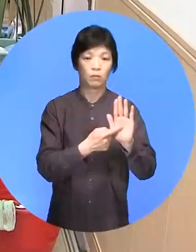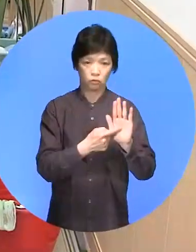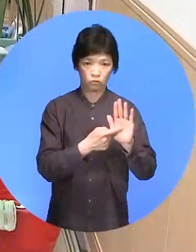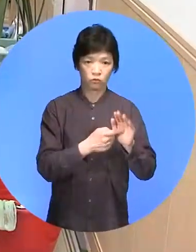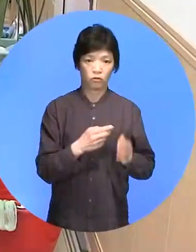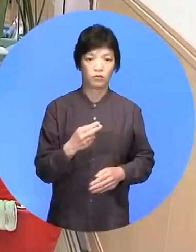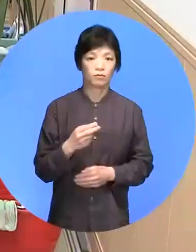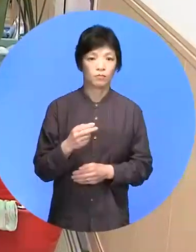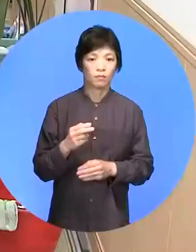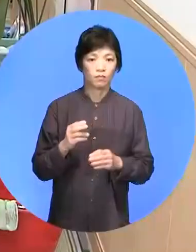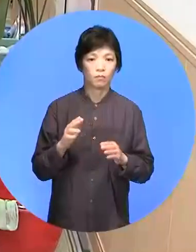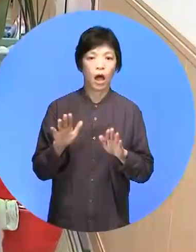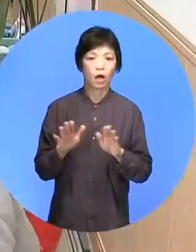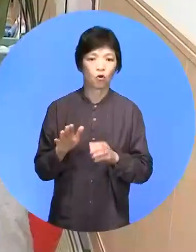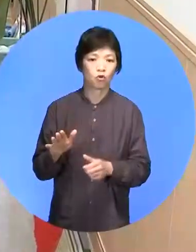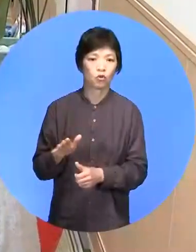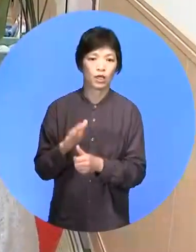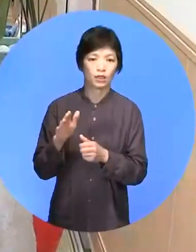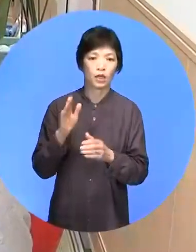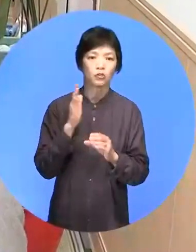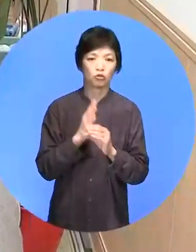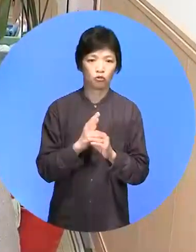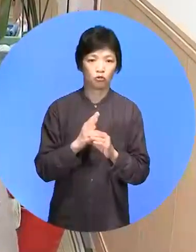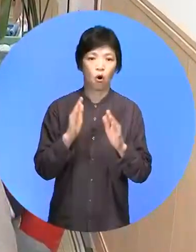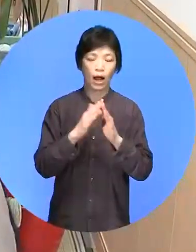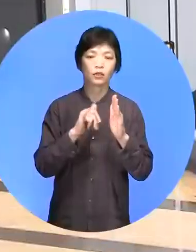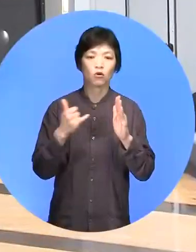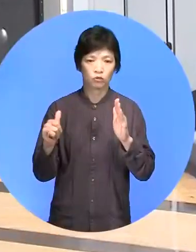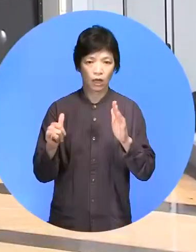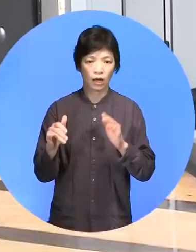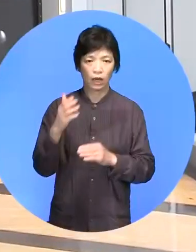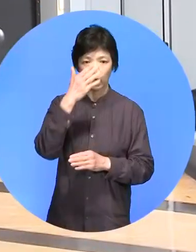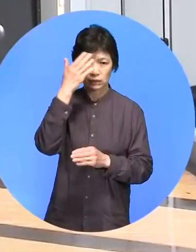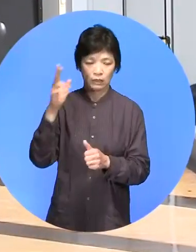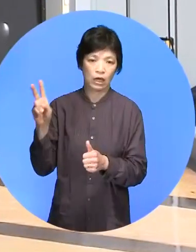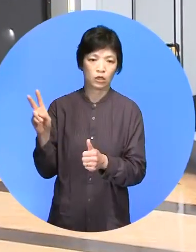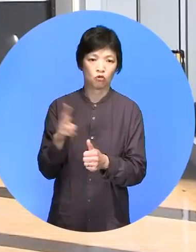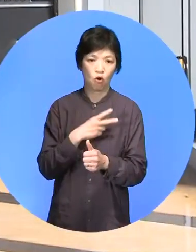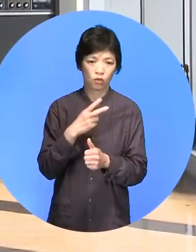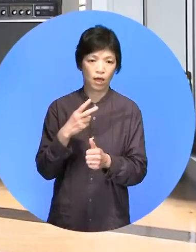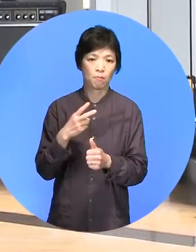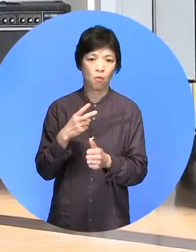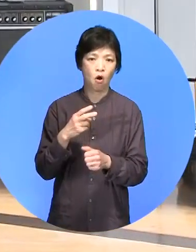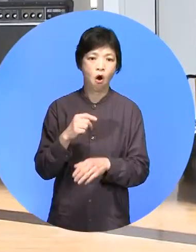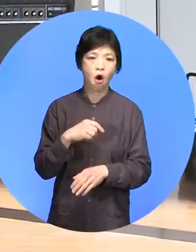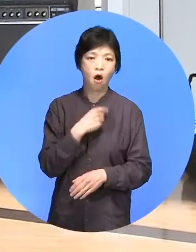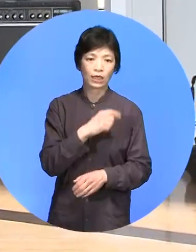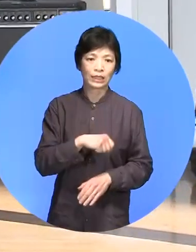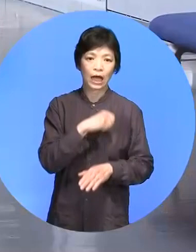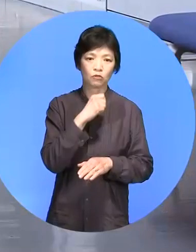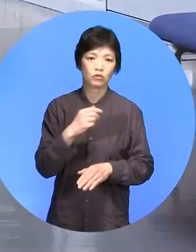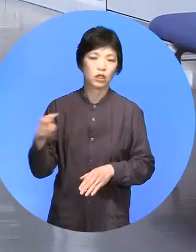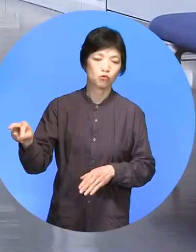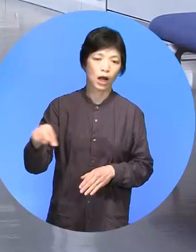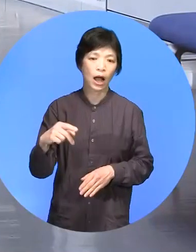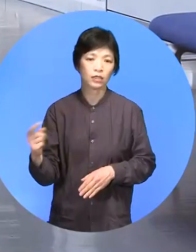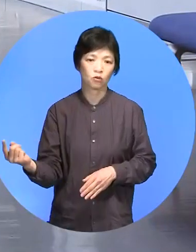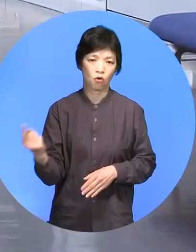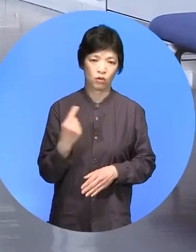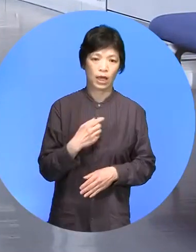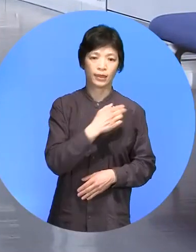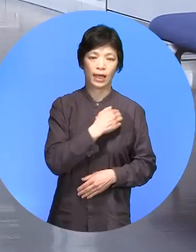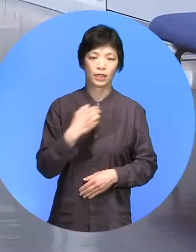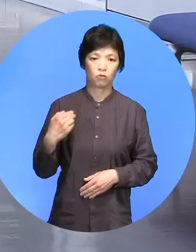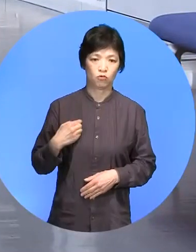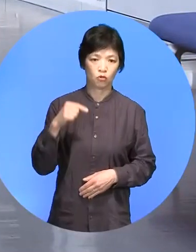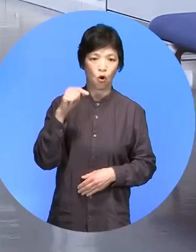て中のご家族にしても青少年にしてもふらりと立ち寄れる、そういう施設になっていると思います。で、今後はですね、そういうふらりと立ち寄れるというそ